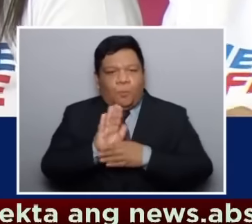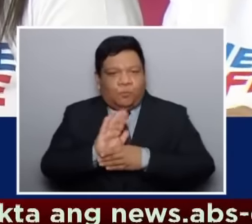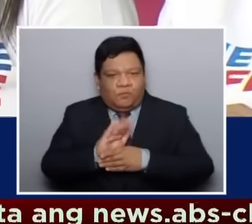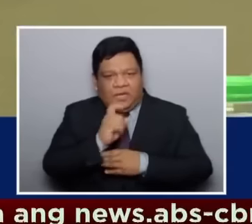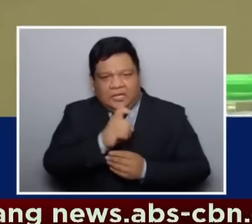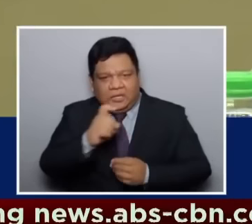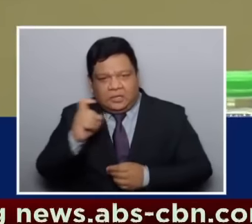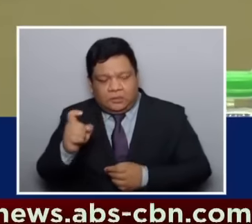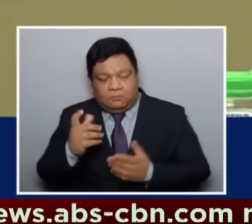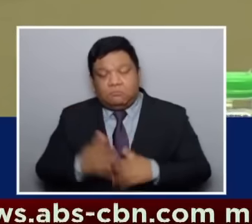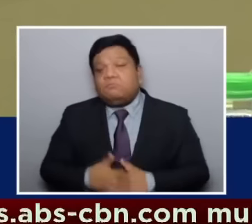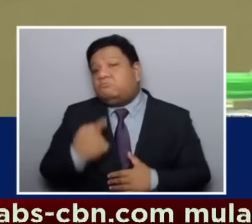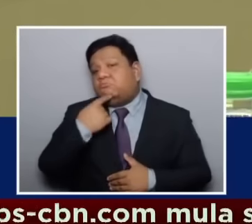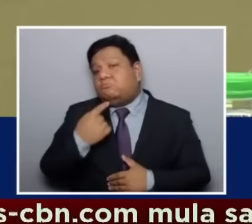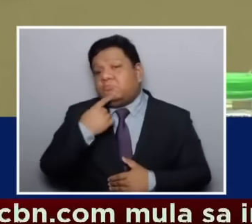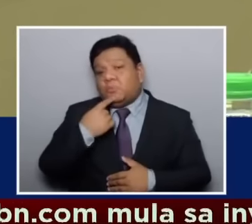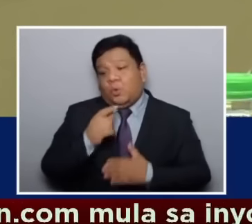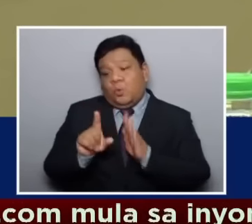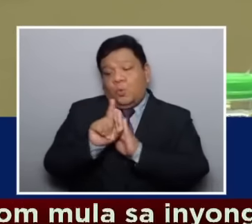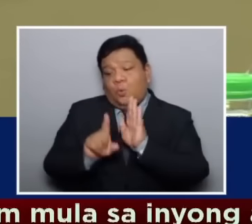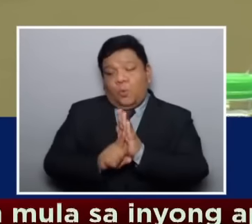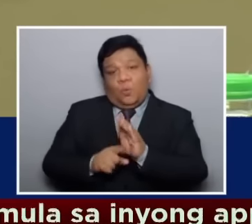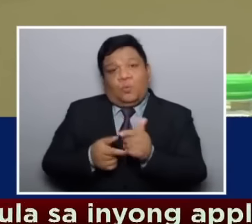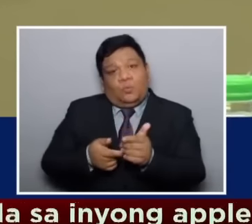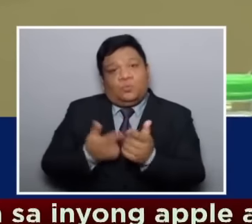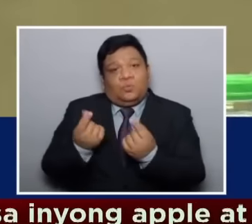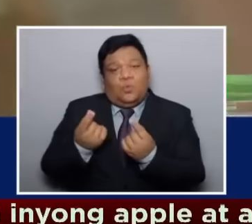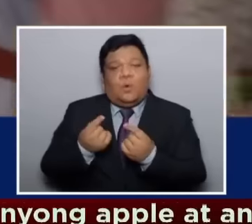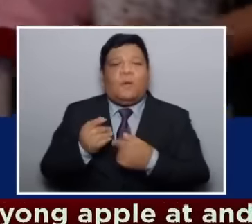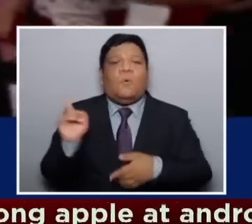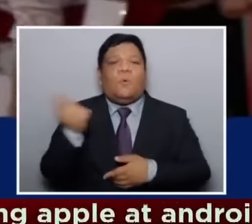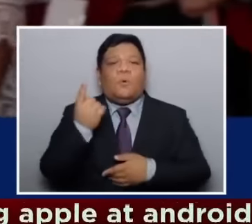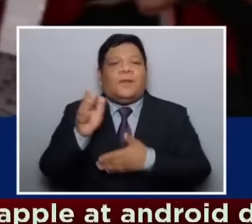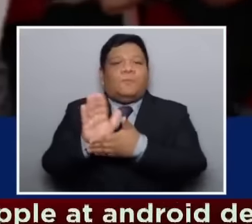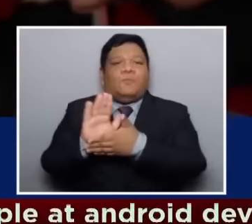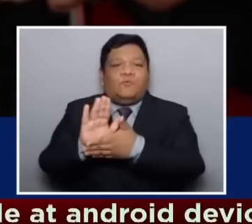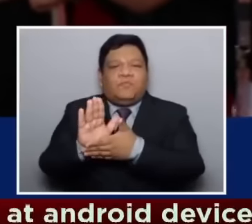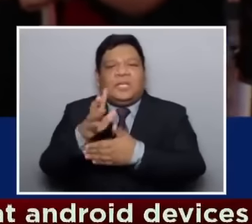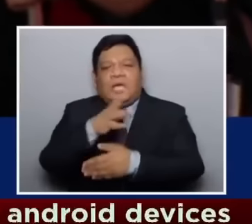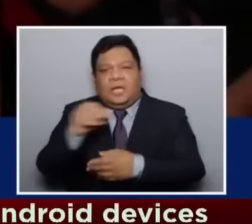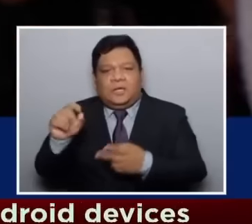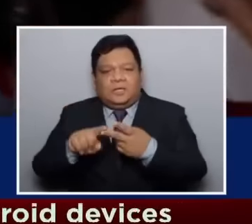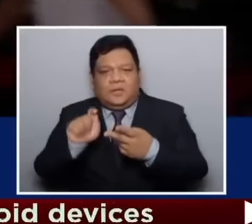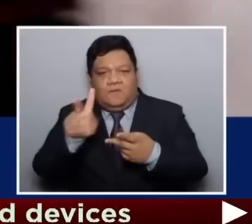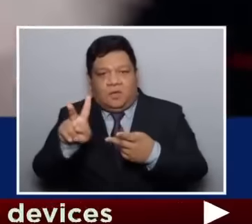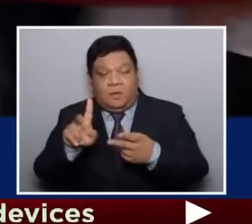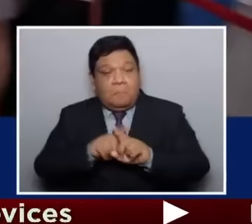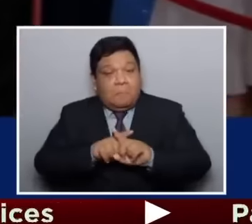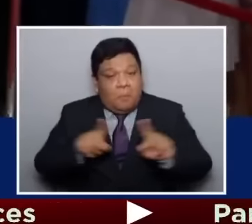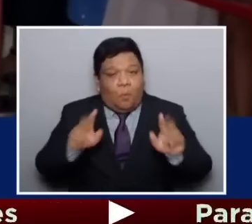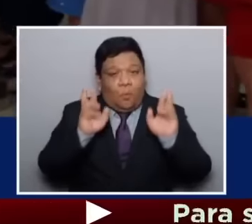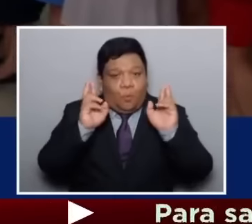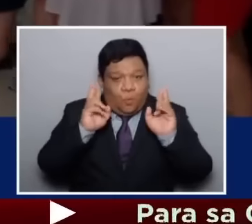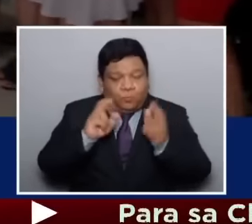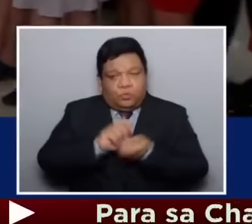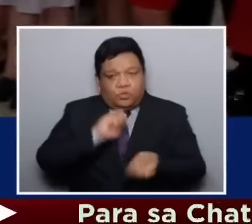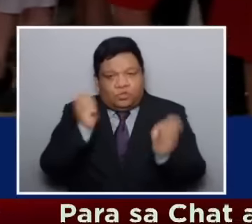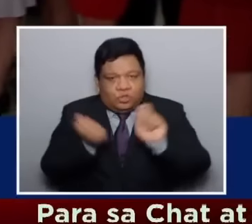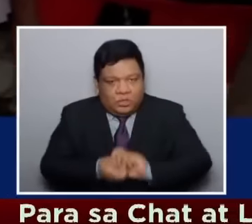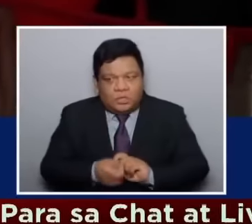ng batas. Sakop lang niya ang mga palabas sa sine at telebisyon. Pero sana rin anya mabago ang direksyon ng